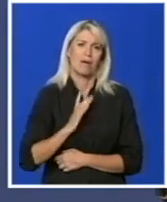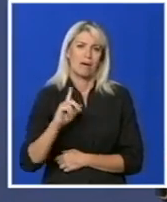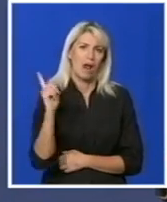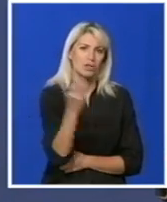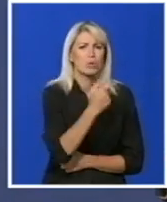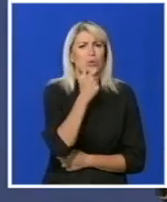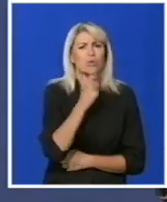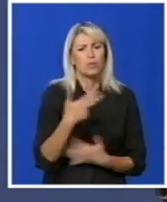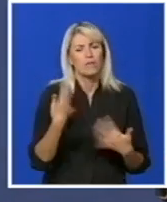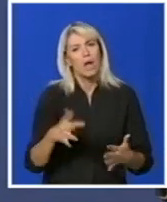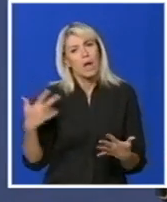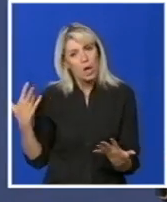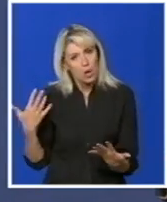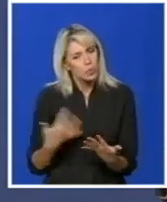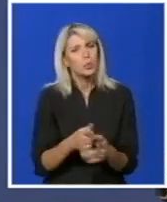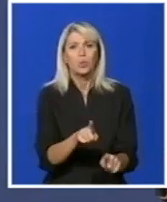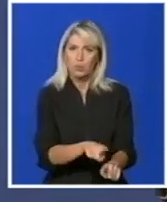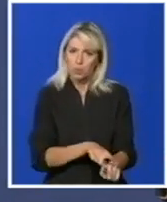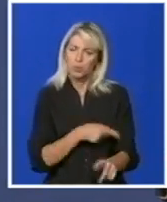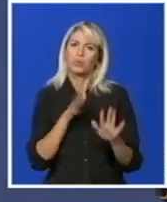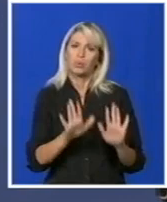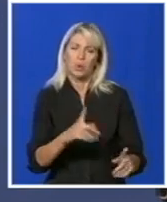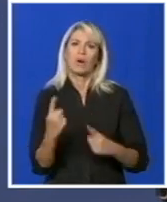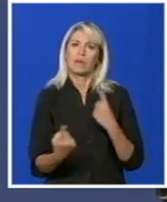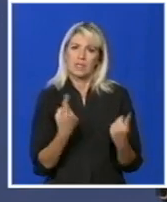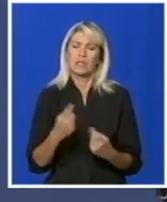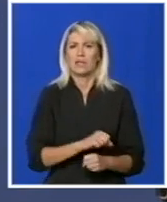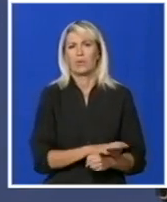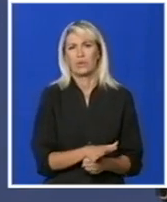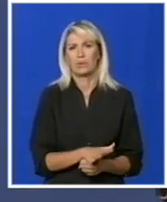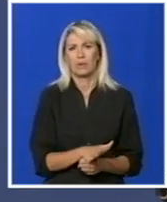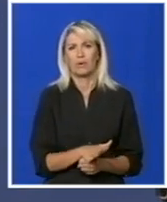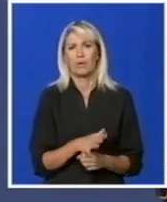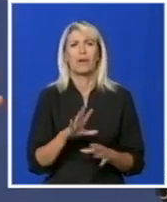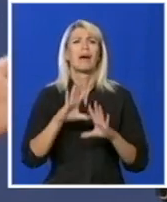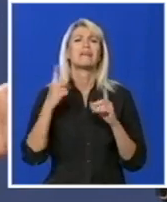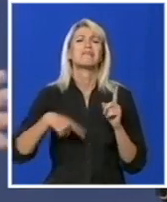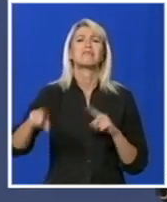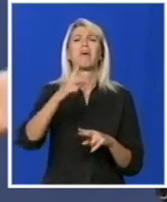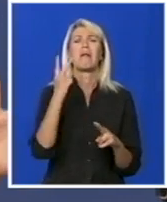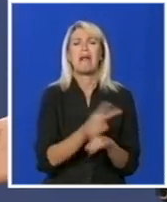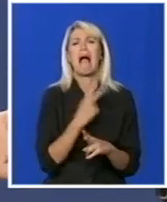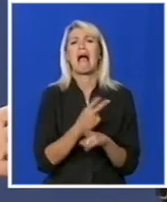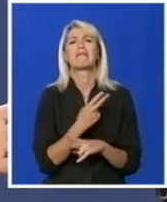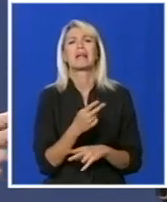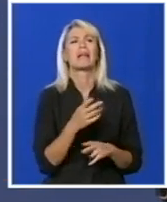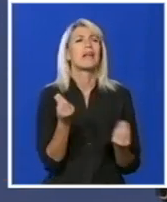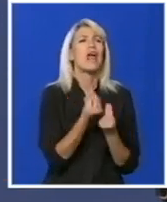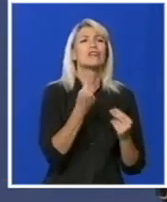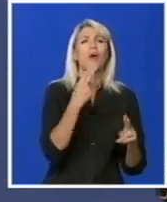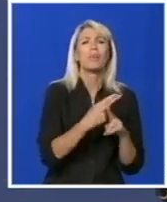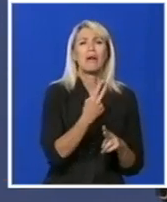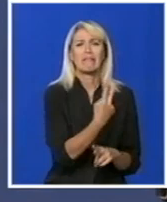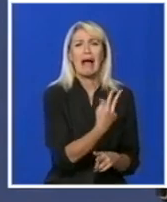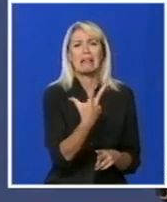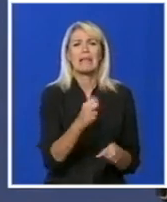predugo trajanjem ovog celog epidemijskog procesa. Svi smo navikli na ono 2-3 meseca eventualno i sve se završi tada. Ove smo